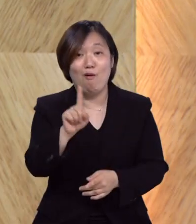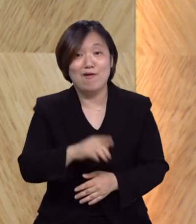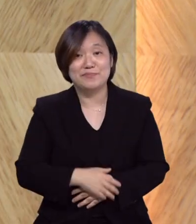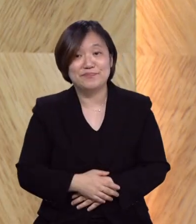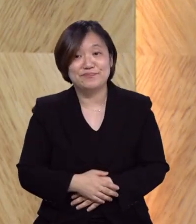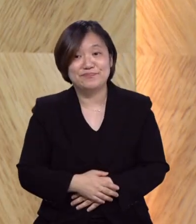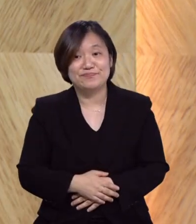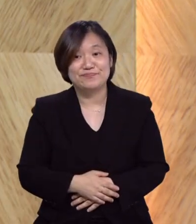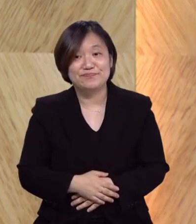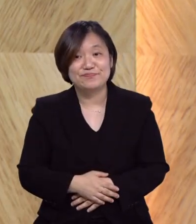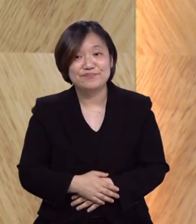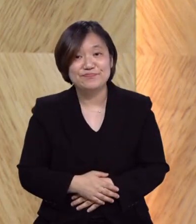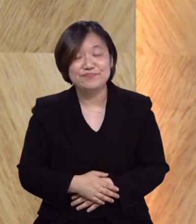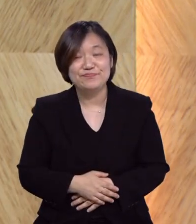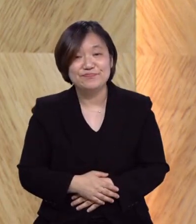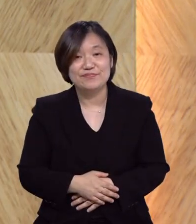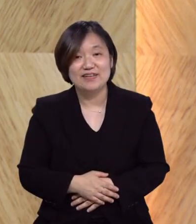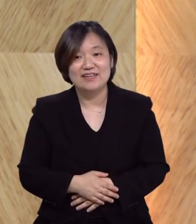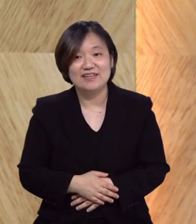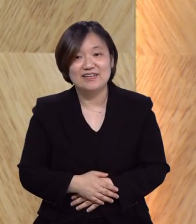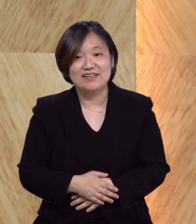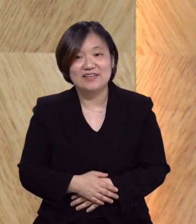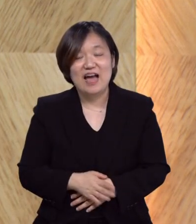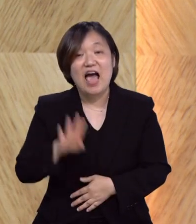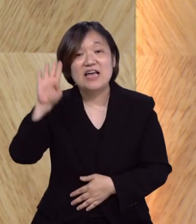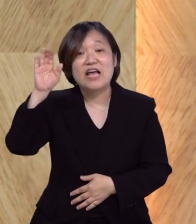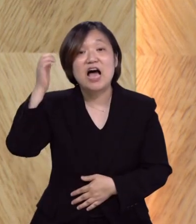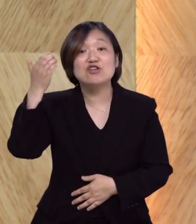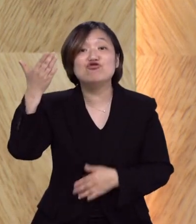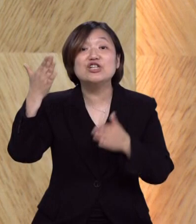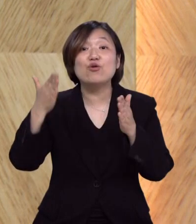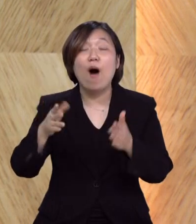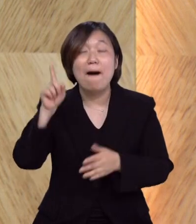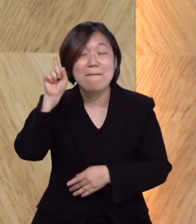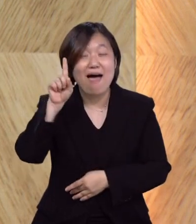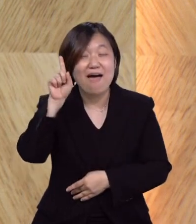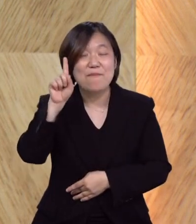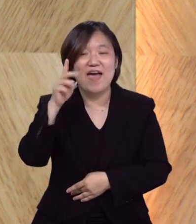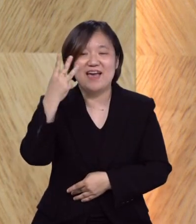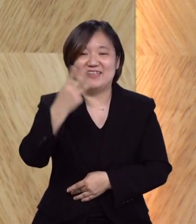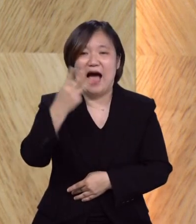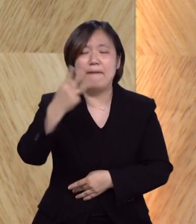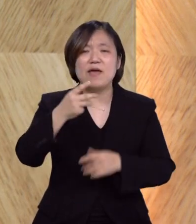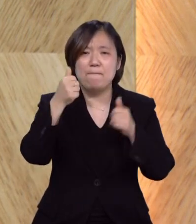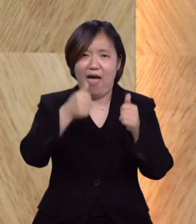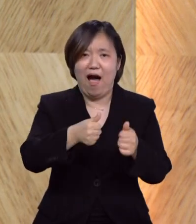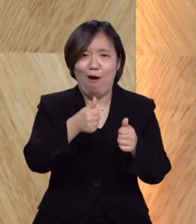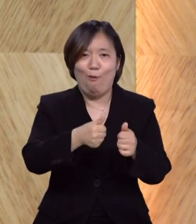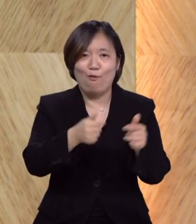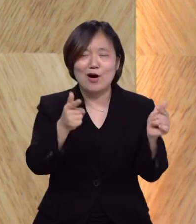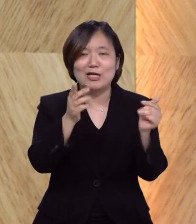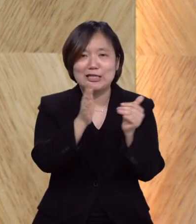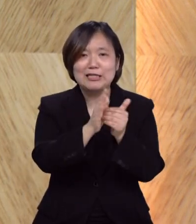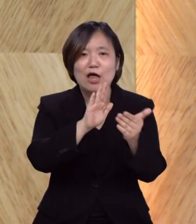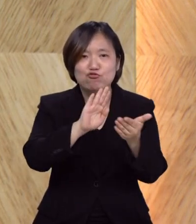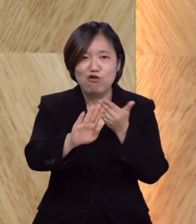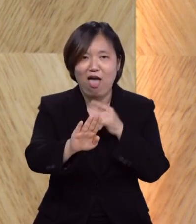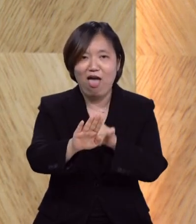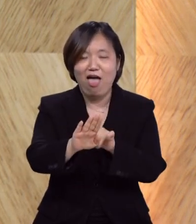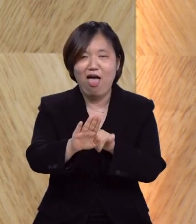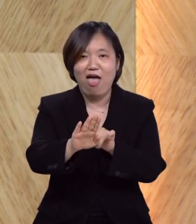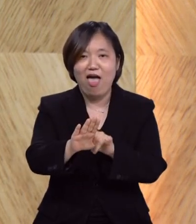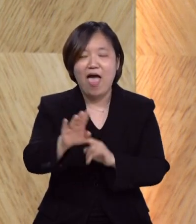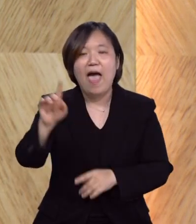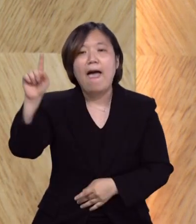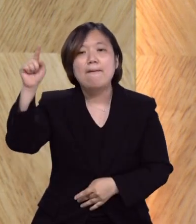사실 9일 동안 매일 3000배를 하고 그 다음에 100일 동안 매일 절을 하되